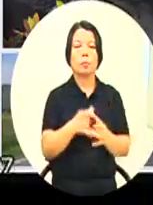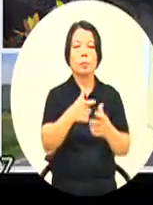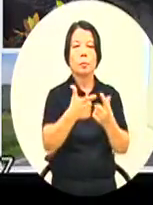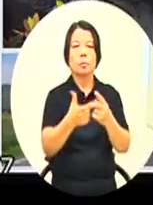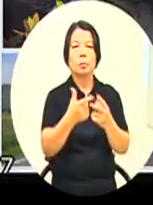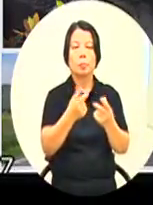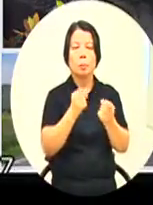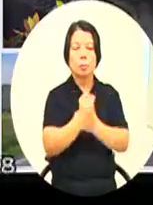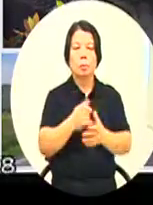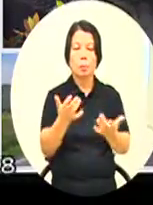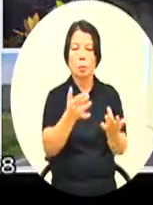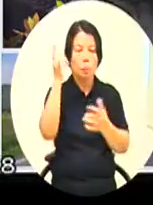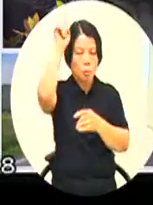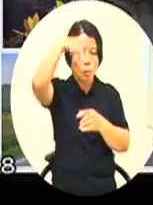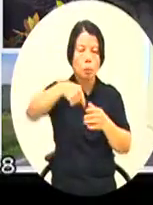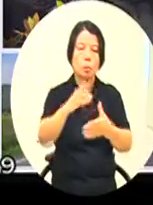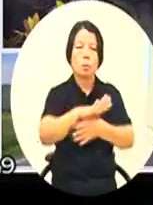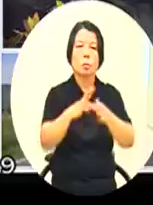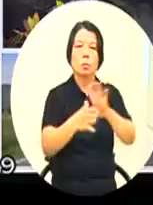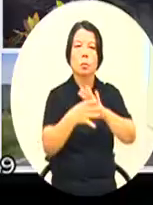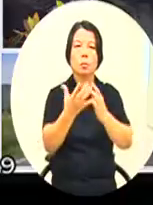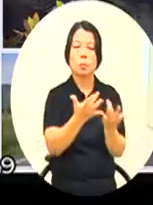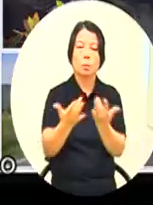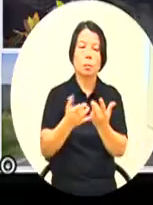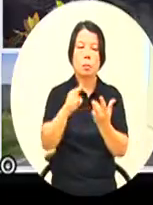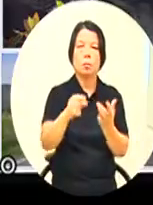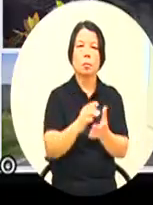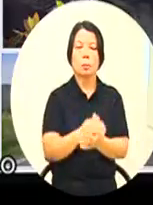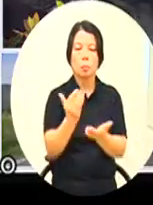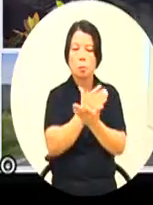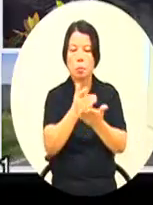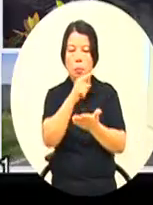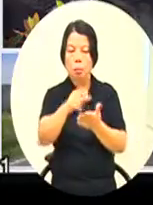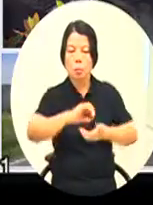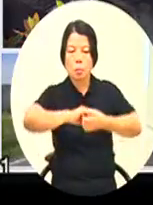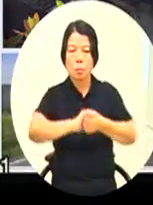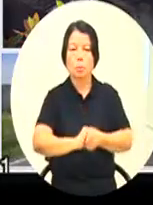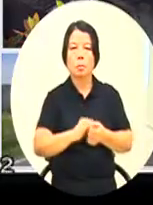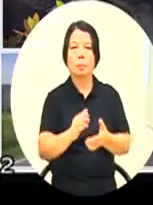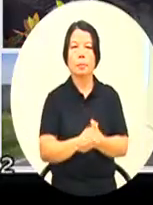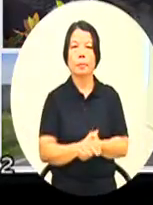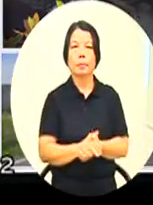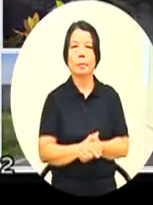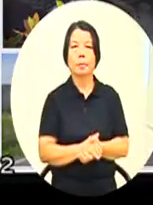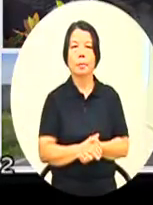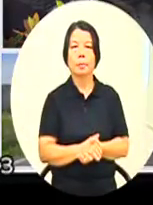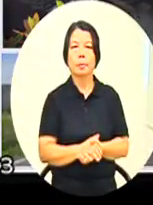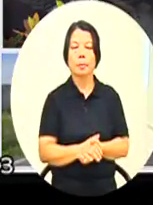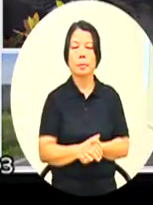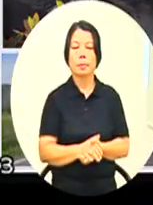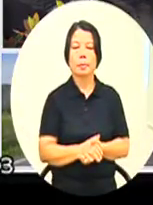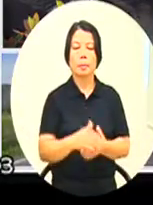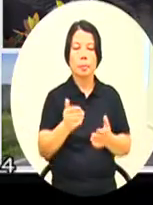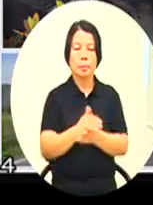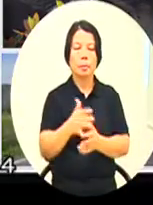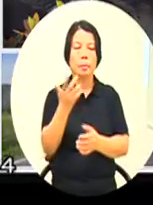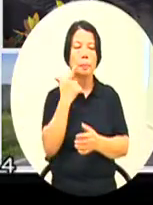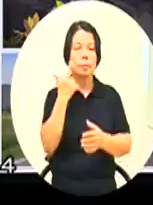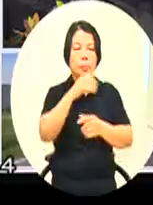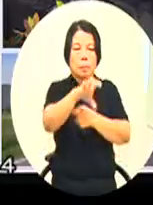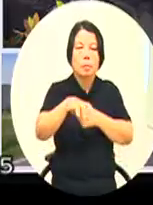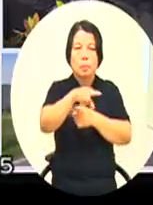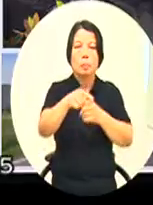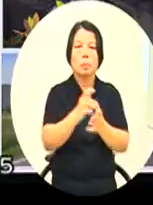术民俗跟有关无物的审议大会里头，我们决议了美浓广善堂的